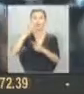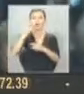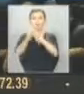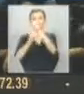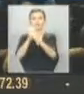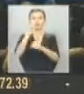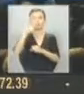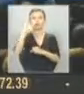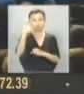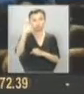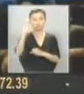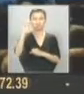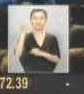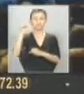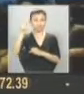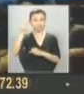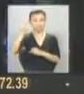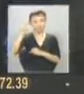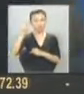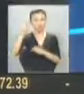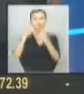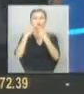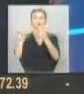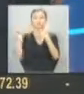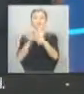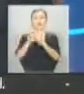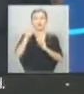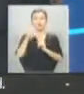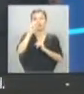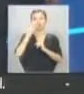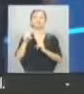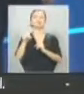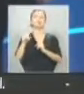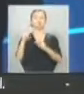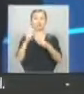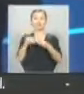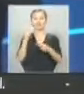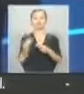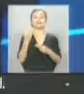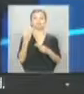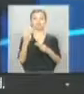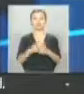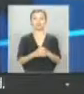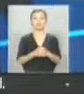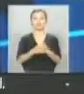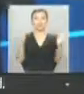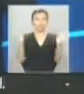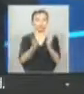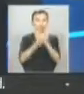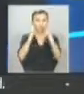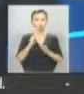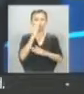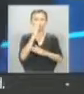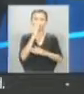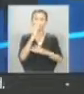ได้คะแนนโหวตแค่2คะแนนเท่านั้นค่ะหลังจากเสร็จสิ้นการลงคะแนนบรรดาผู้สันทัดกรณีในวงการฟุตบอลอังกฤษอย่างนาย